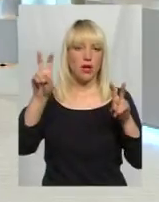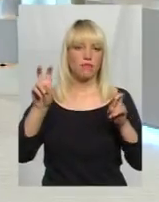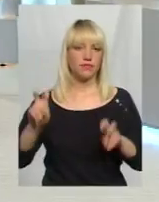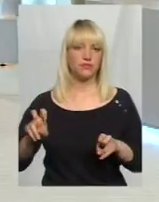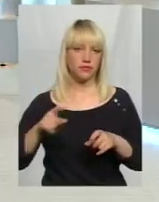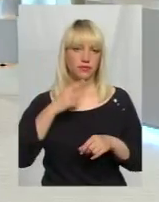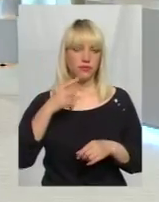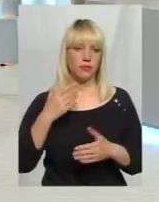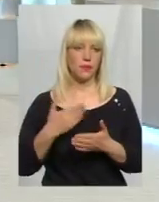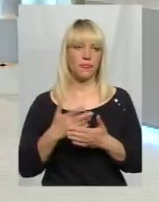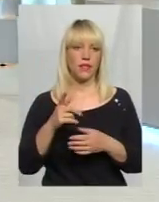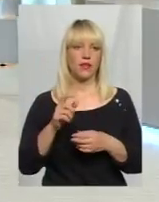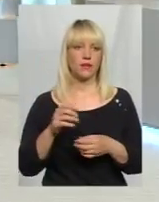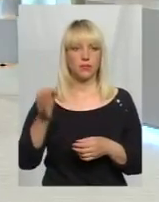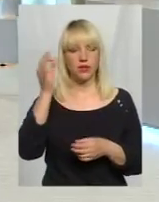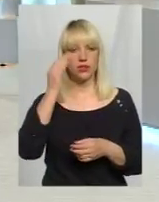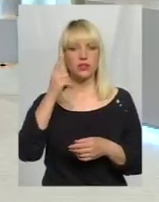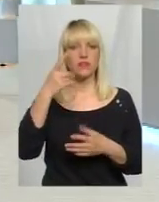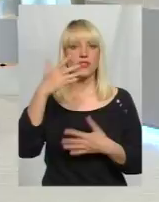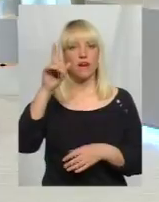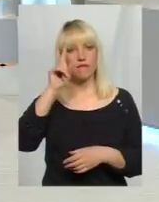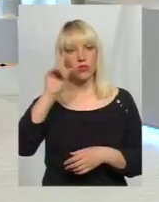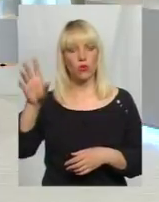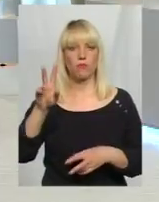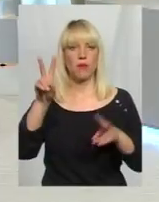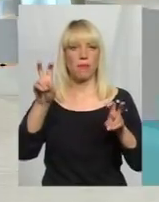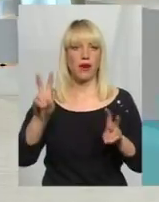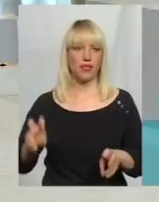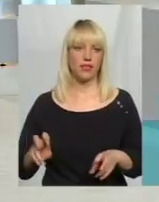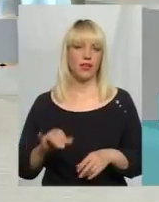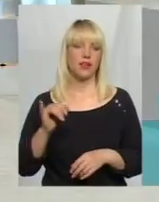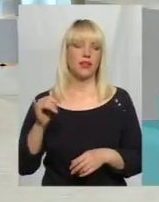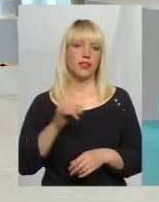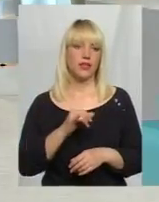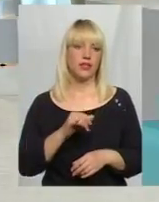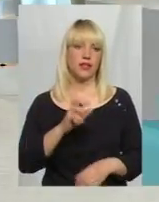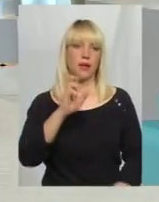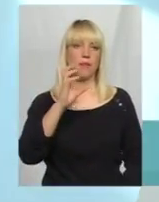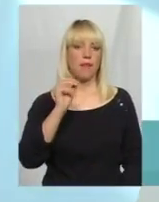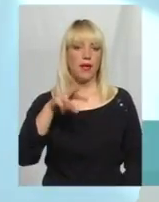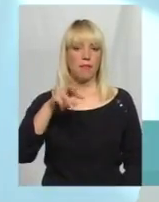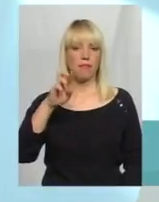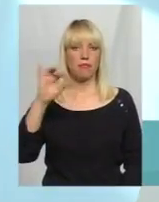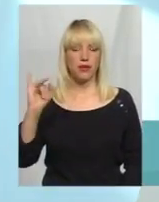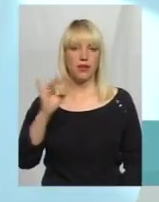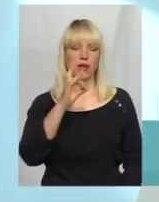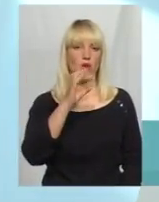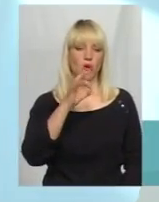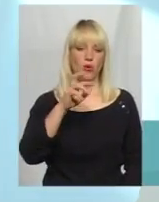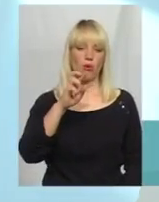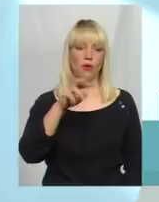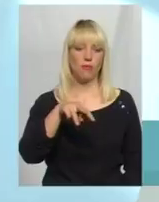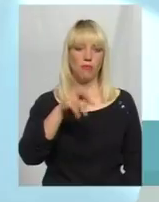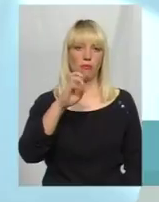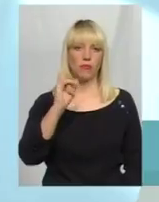пригадати? Можете доповнити? Це вже відомі бренди. І Бембі, і Робінзон, і